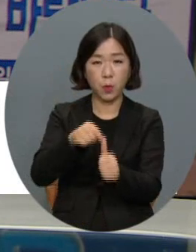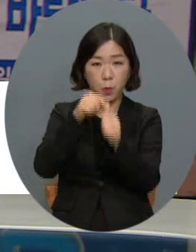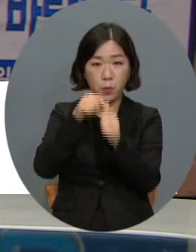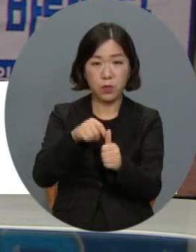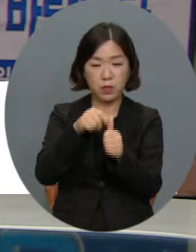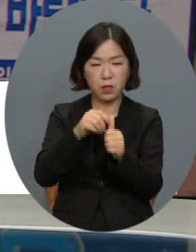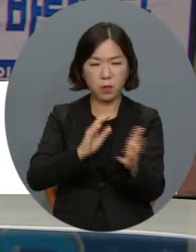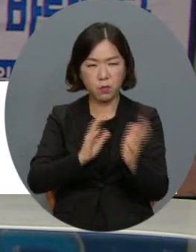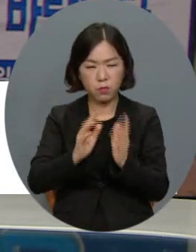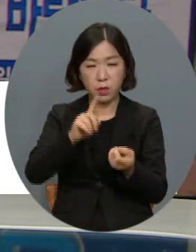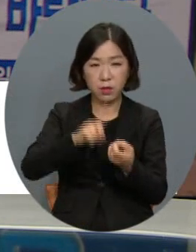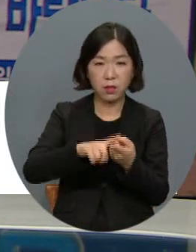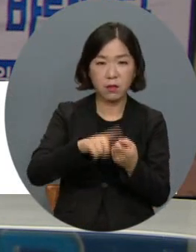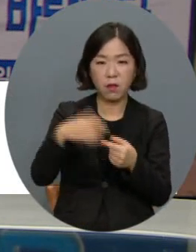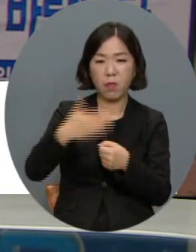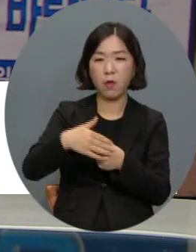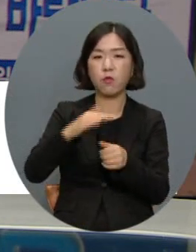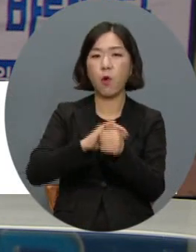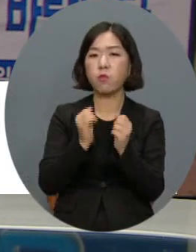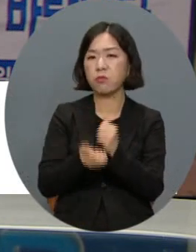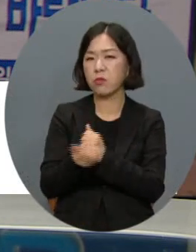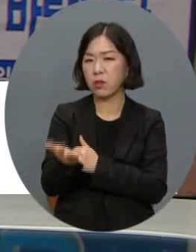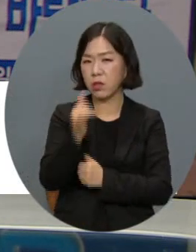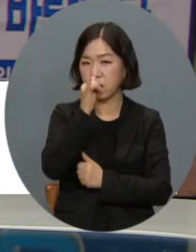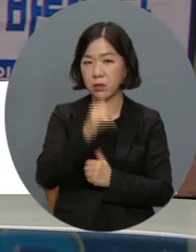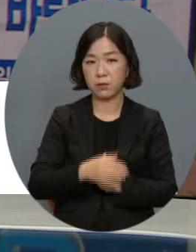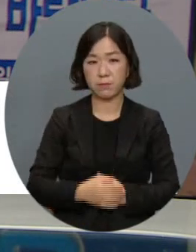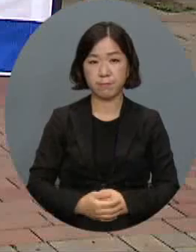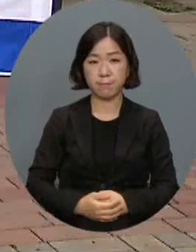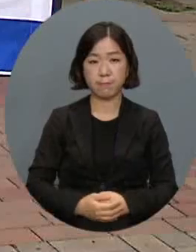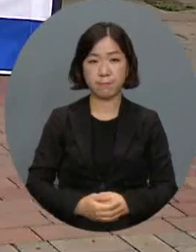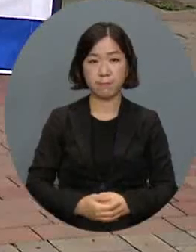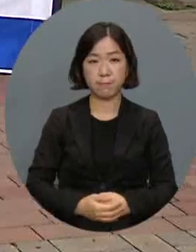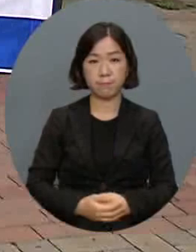경북에까지 번지고 있습니다. 김철우 기자가 취재했습니다.